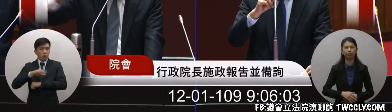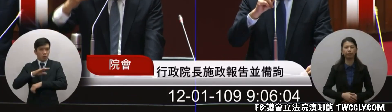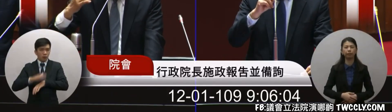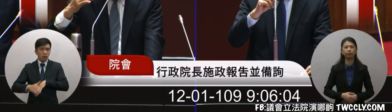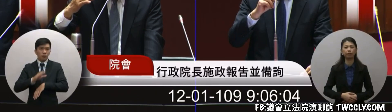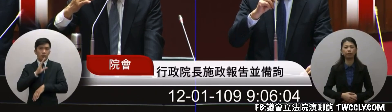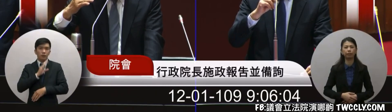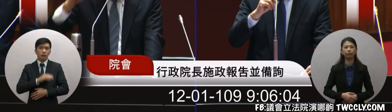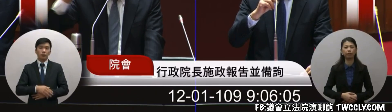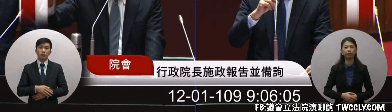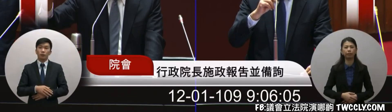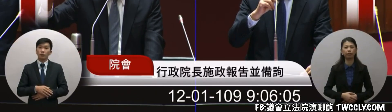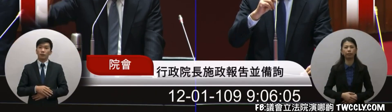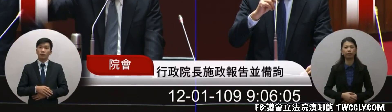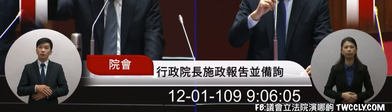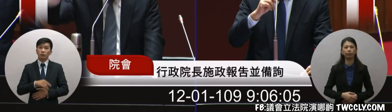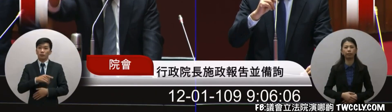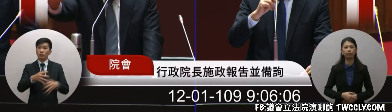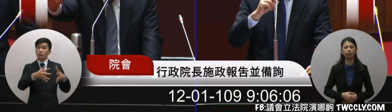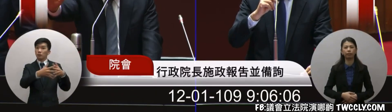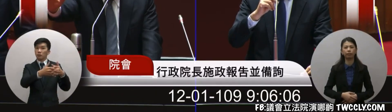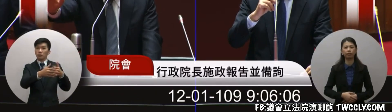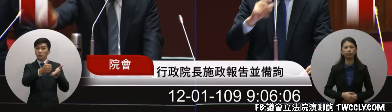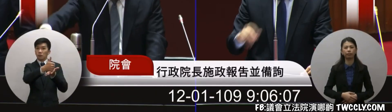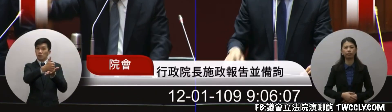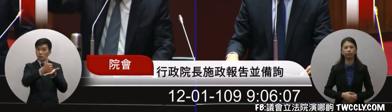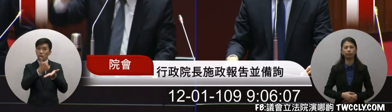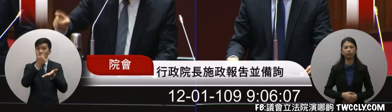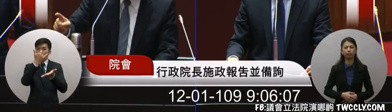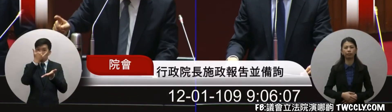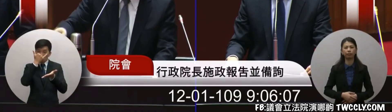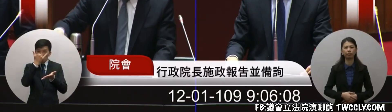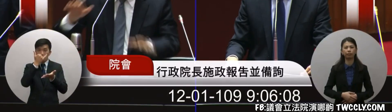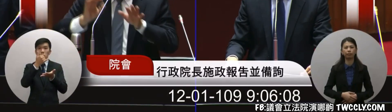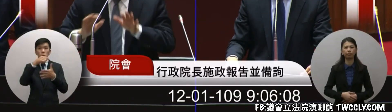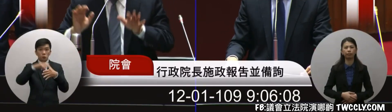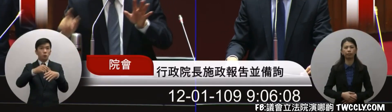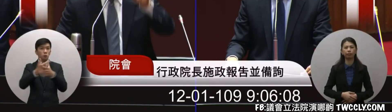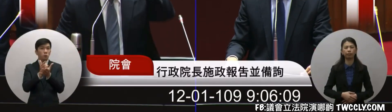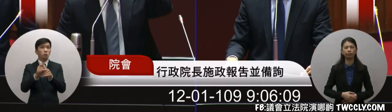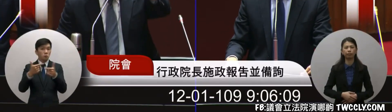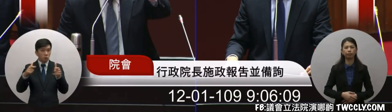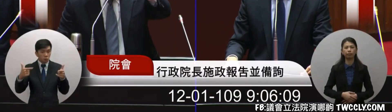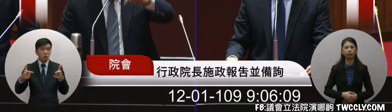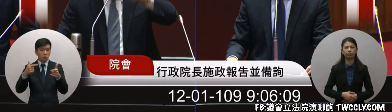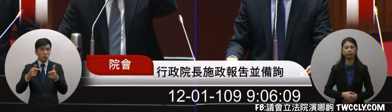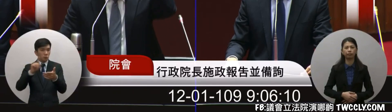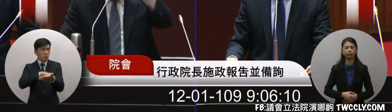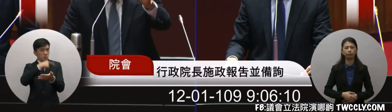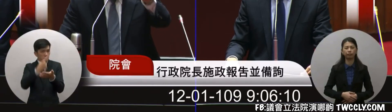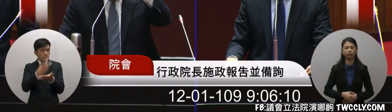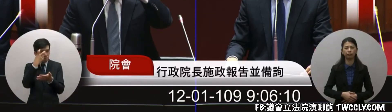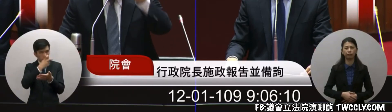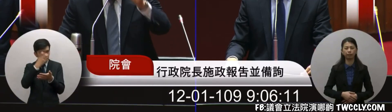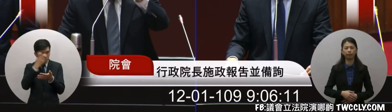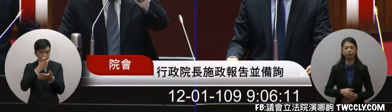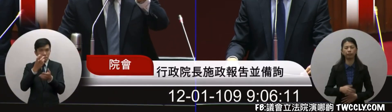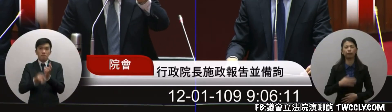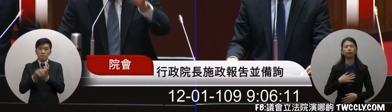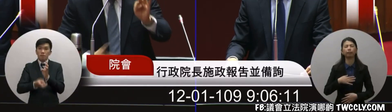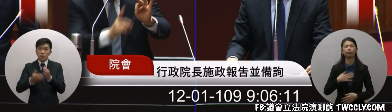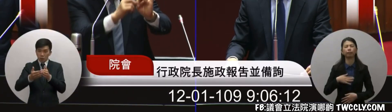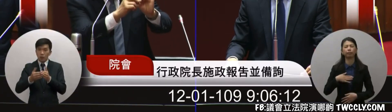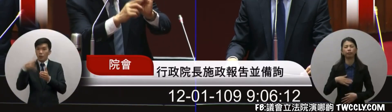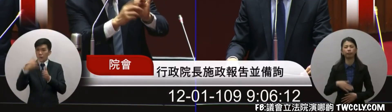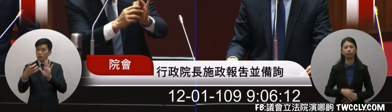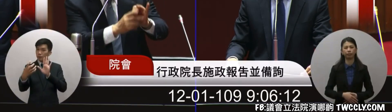进口的猪肉，美国或者其他各国一定逐批检验，一定明白标